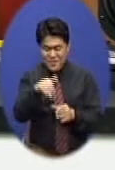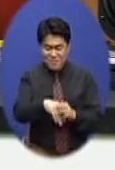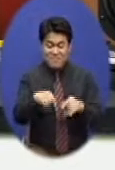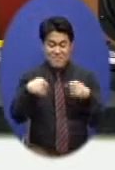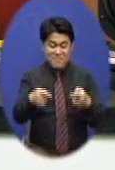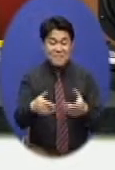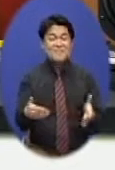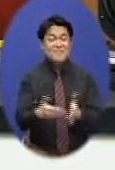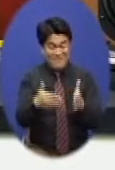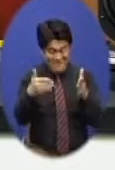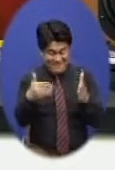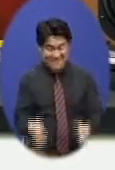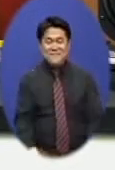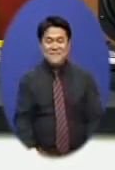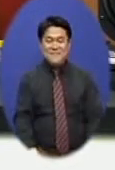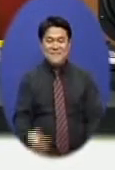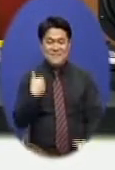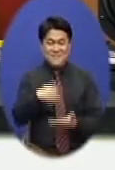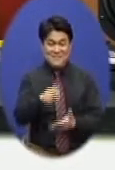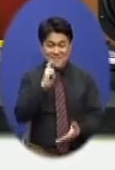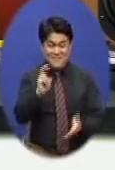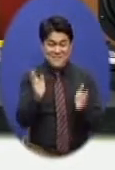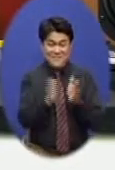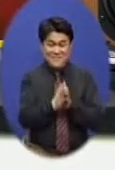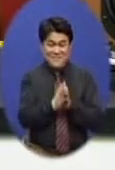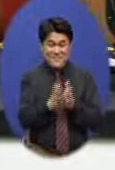심사가 완료됩니다. 네. 원점